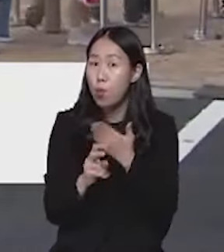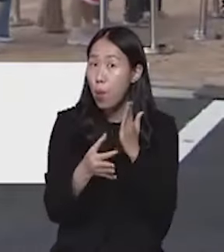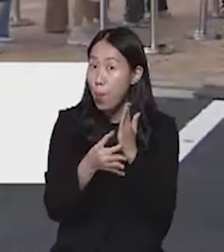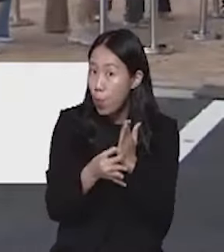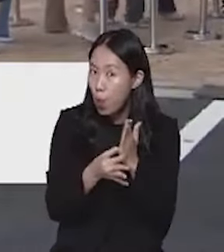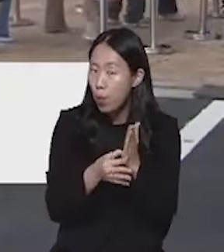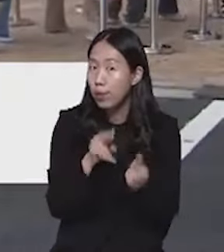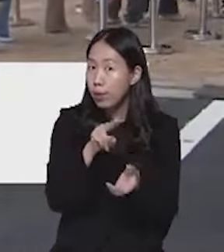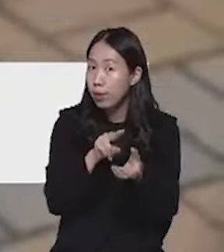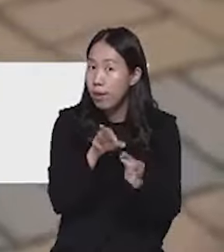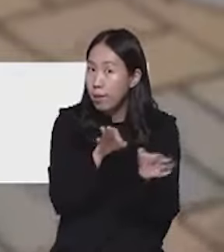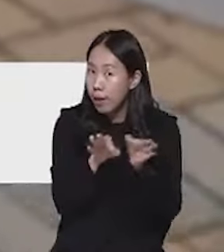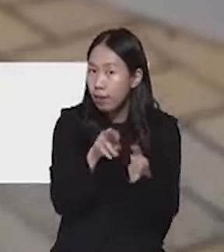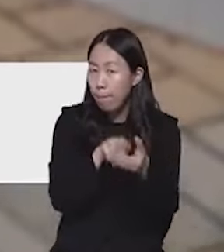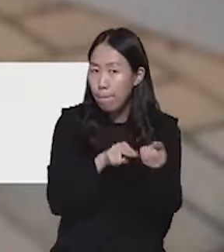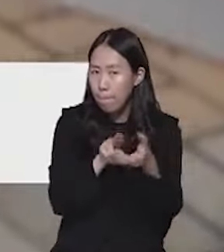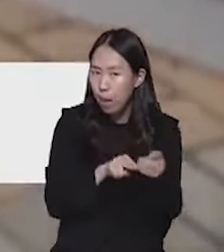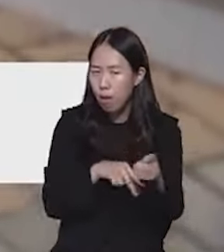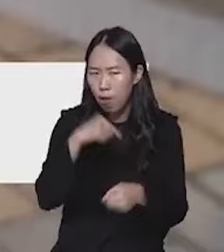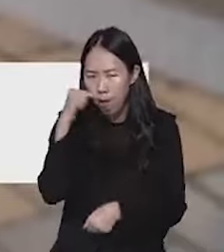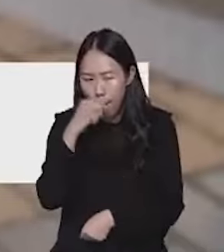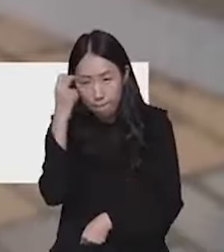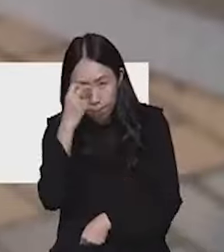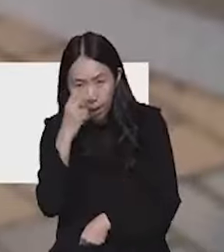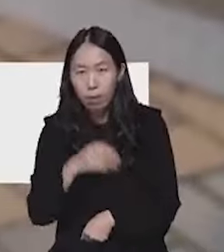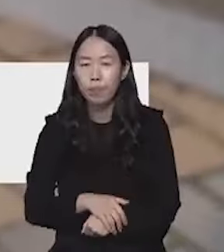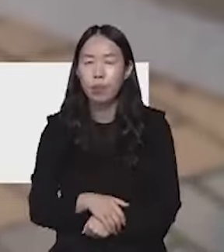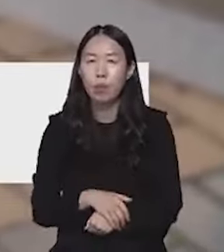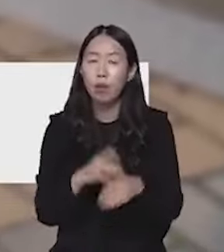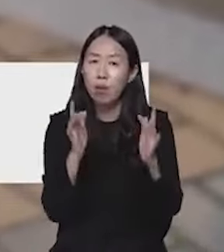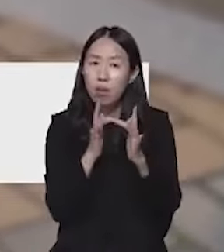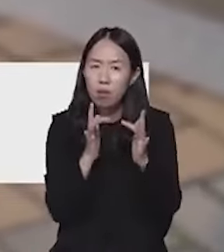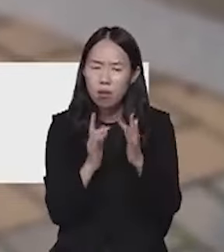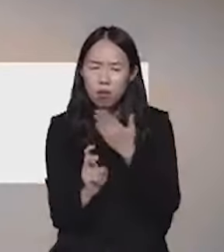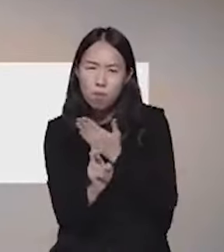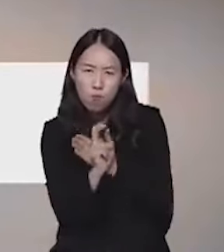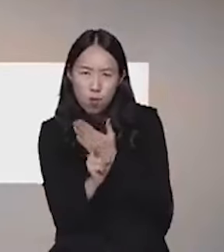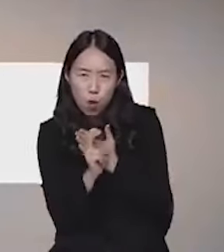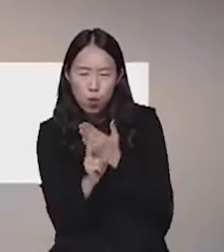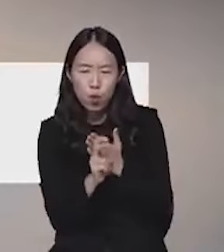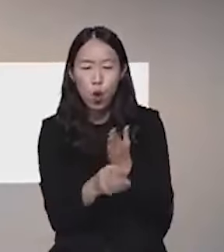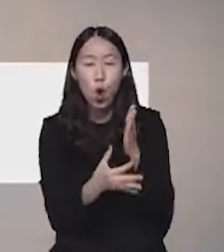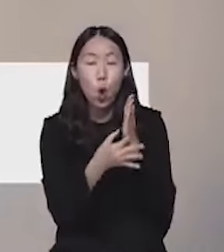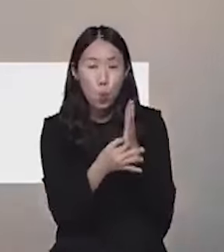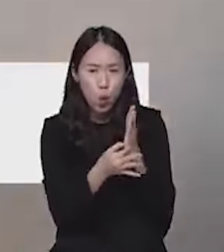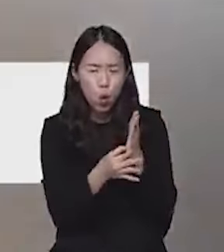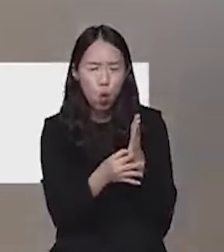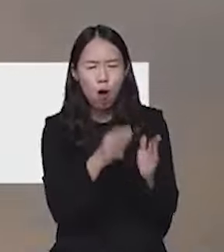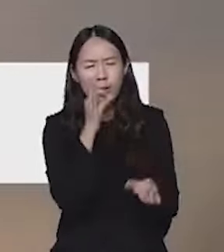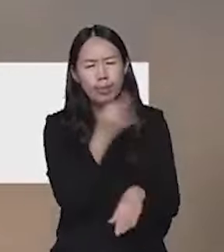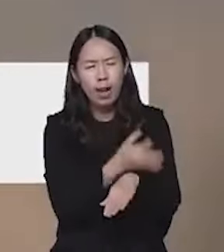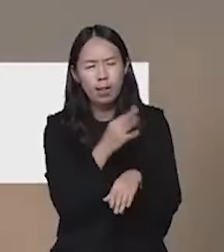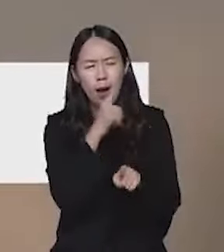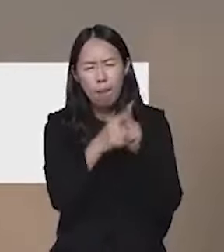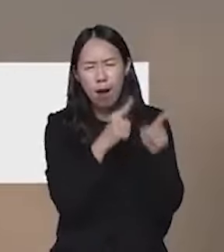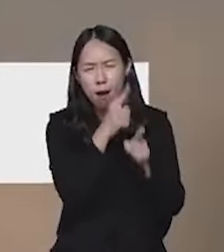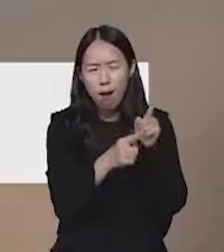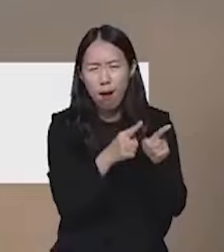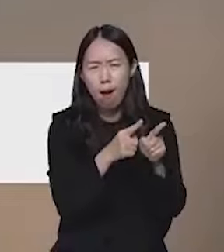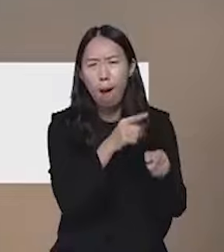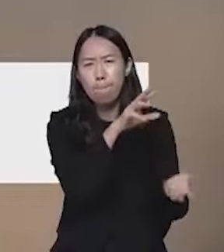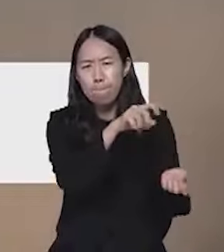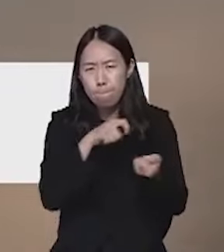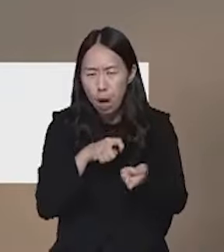행위를 집중 단속합니다. 광주경찰은 온라인에서 불법 프로그램을 돌려 입장권을 대량 구매해